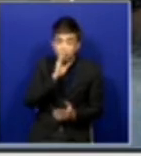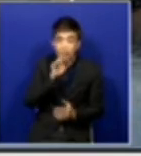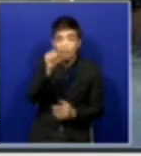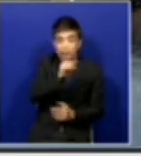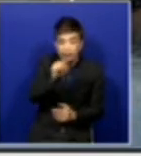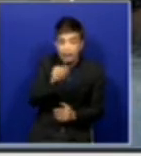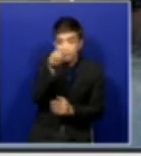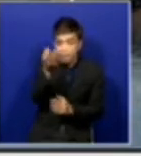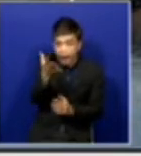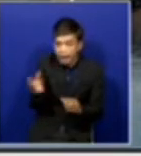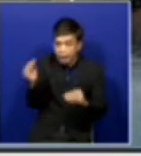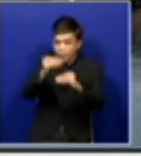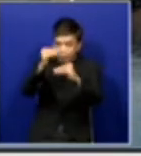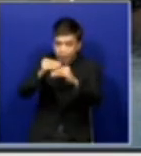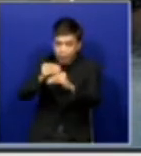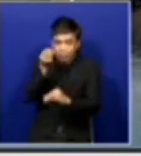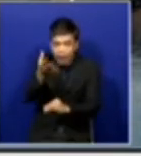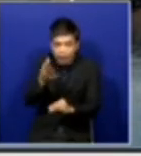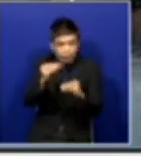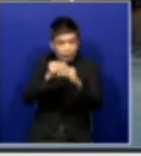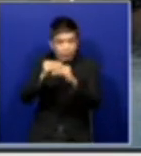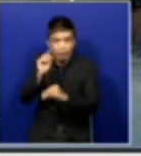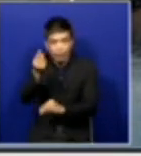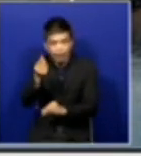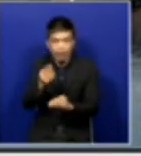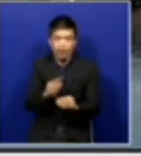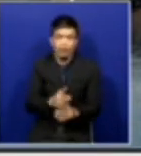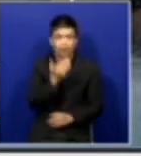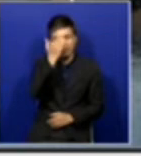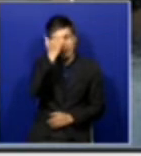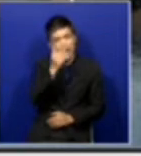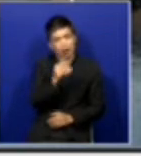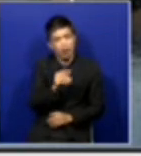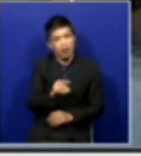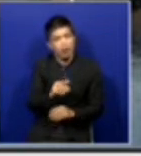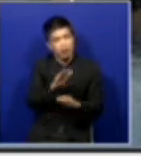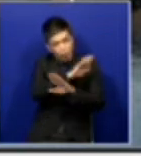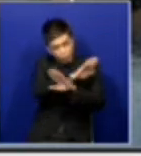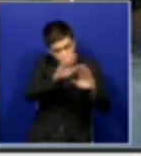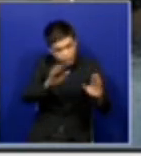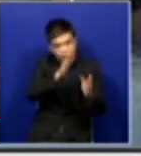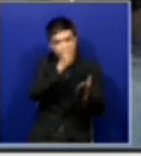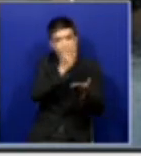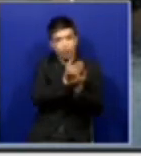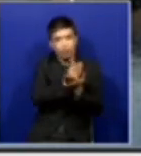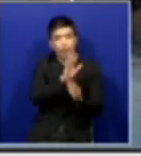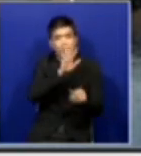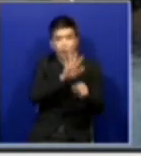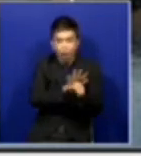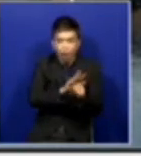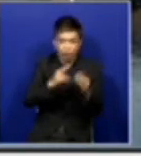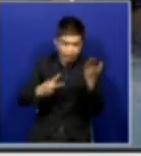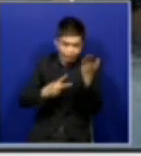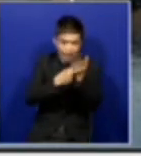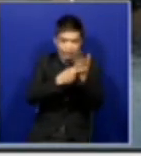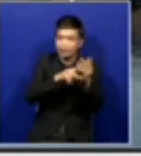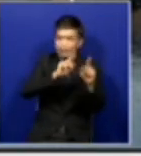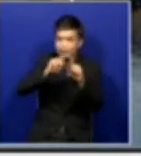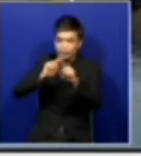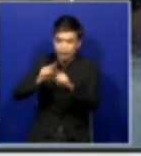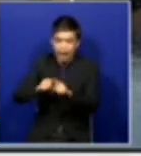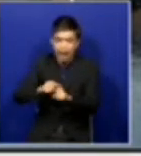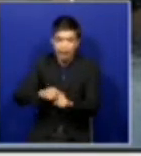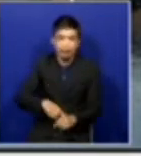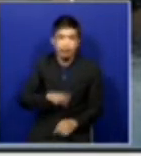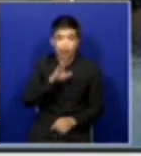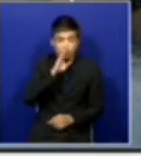10% เมื่อไรจะเลิกการตัดงบประมาณการใช้งบประมาณแบบที่ใช้สมองน้อย